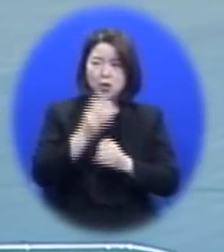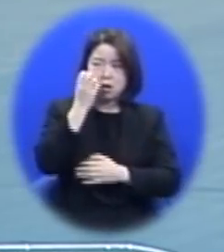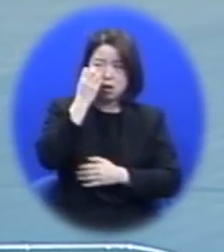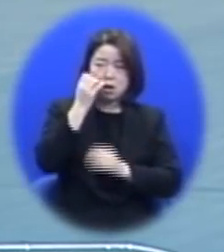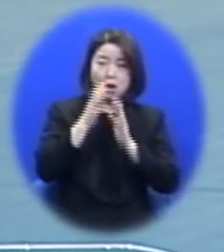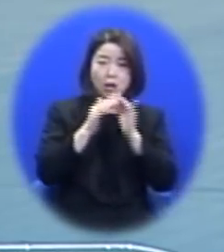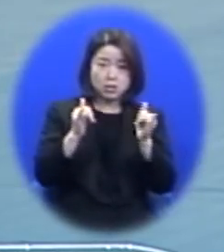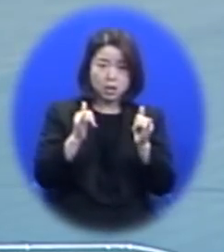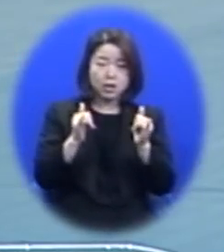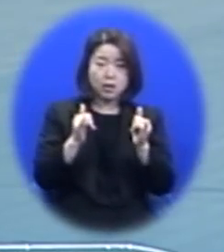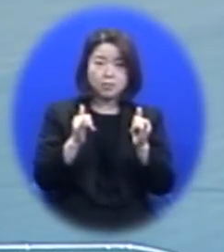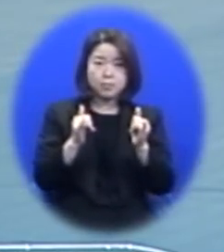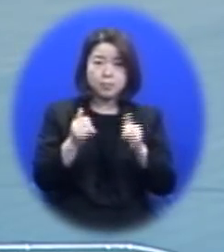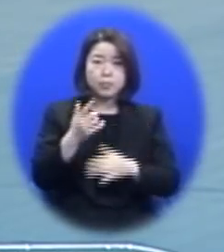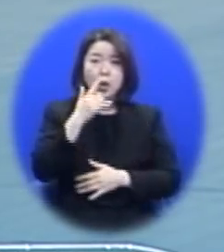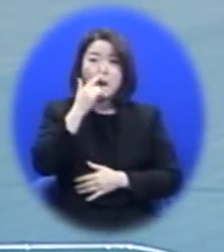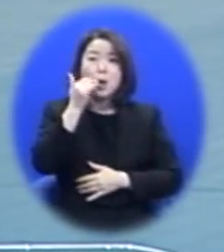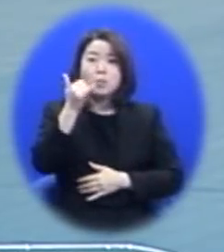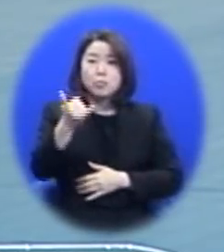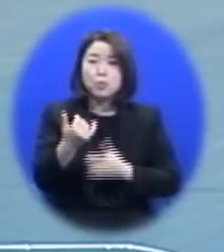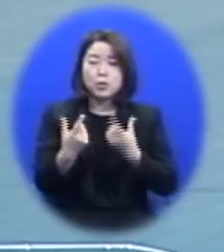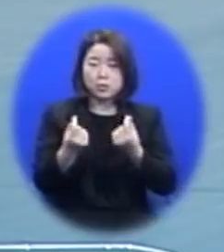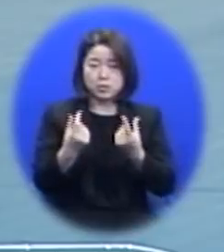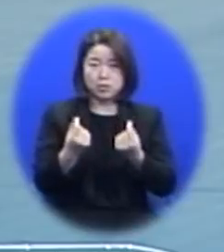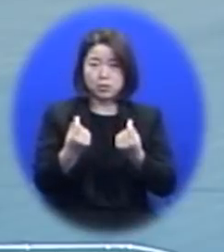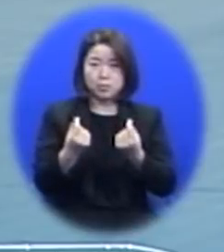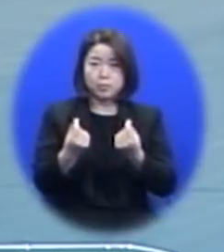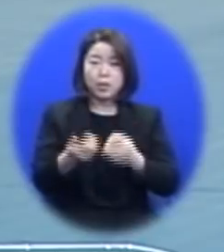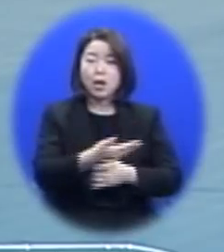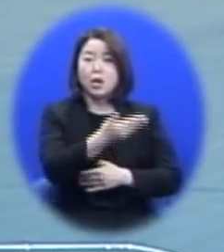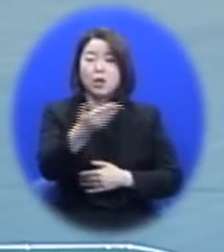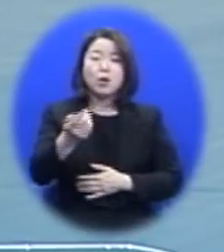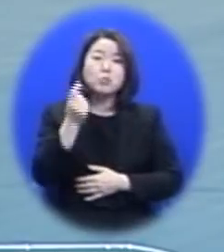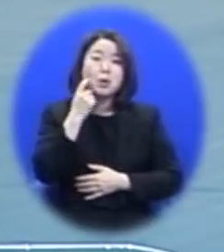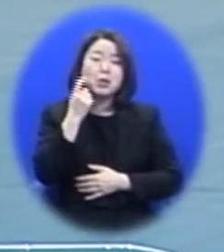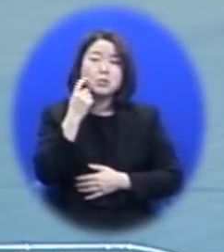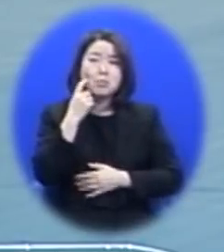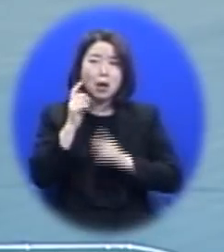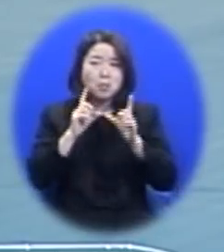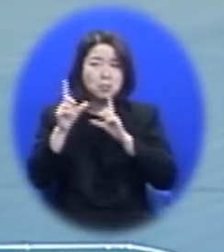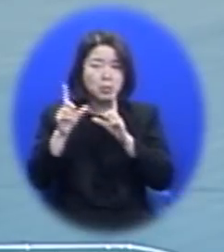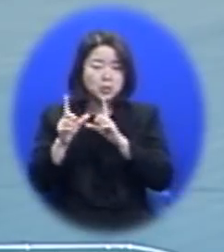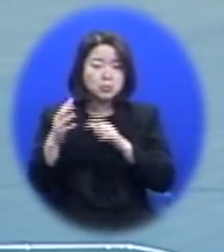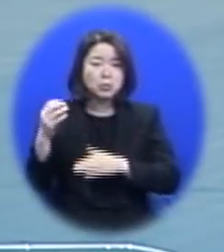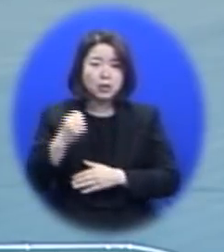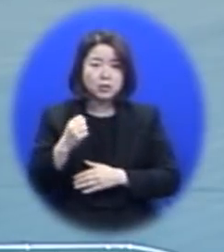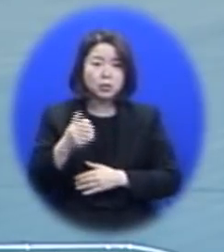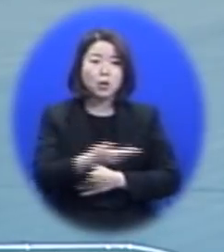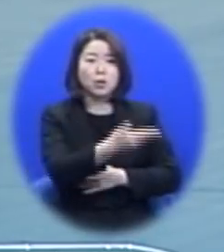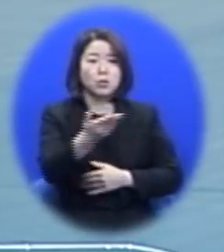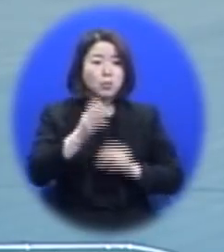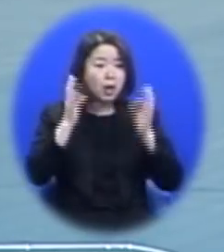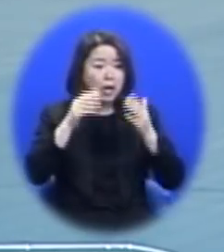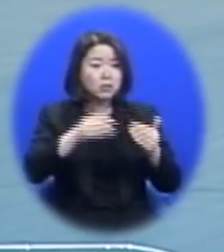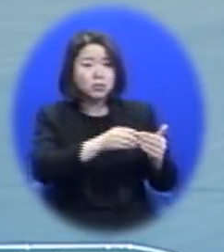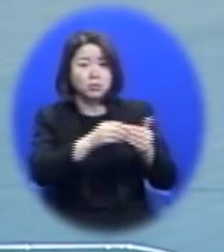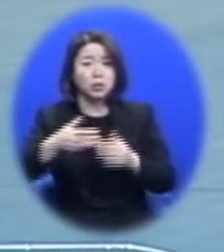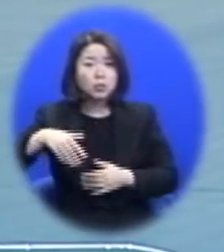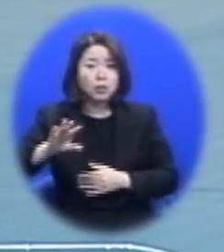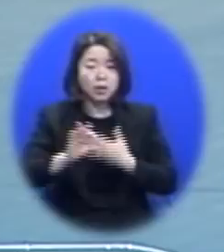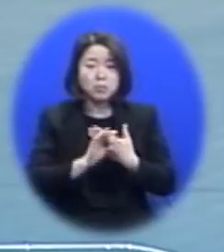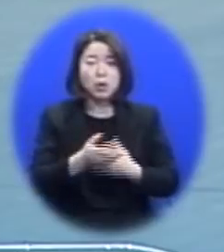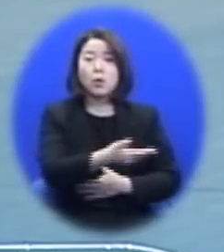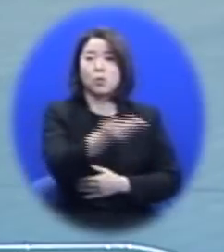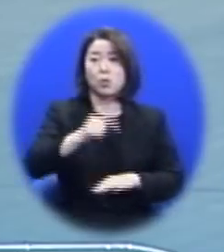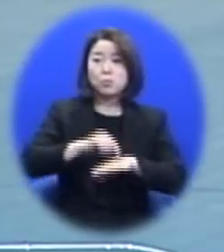사람이 부모인 것처럼 여러분을 가장해서 여러분의 아이들을 데리고 가려고 그러면 그때